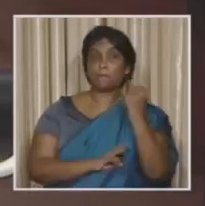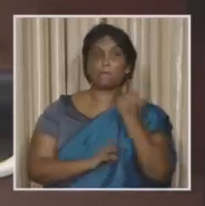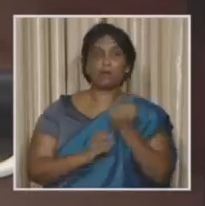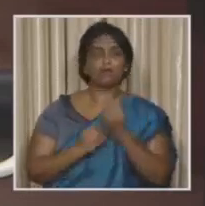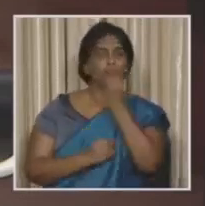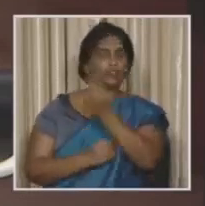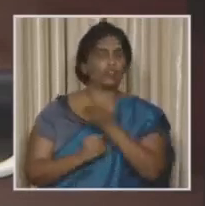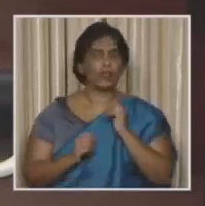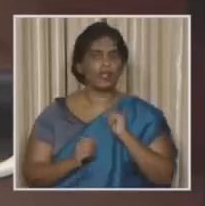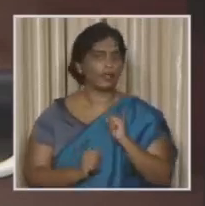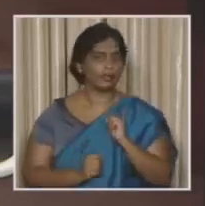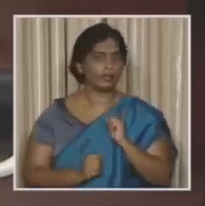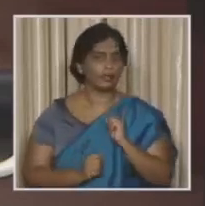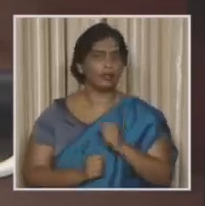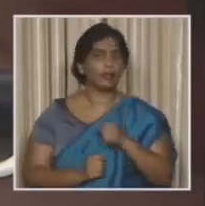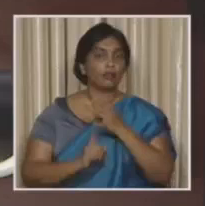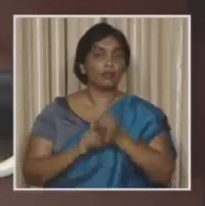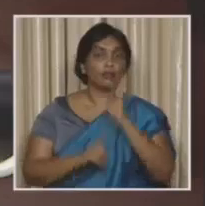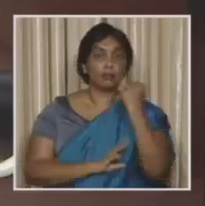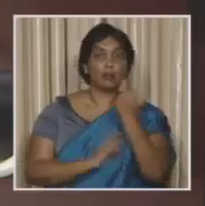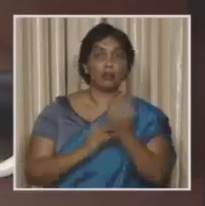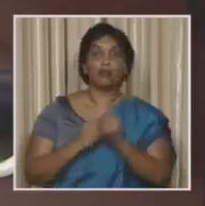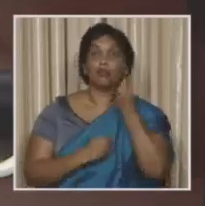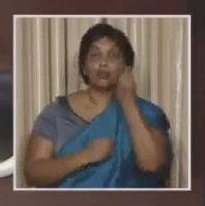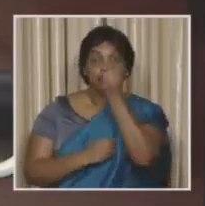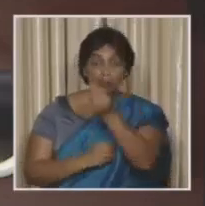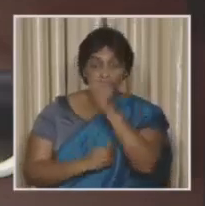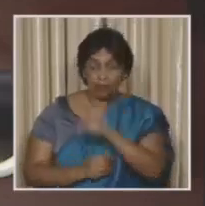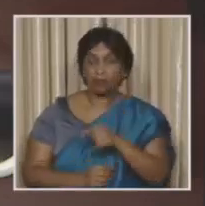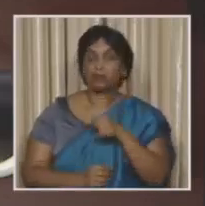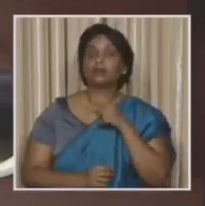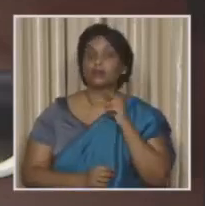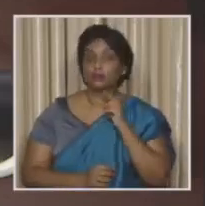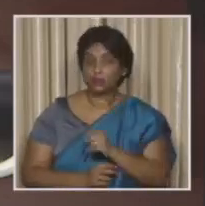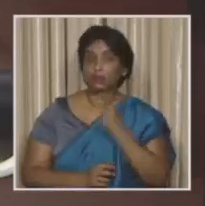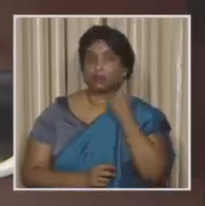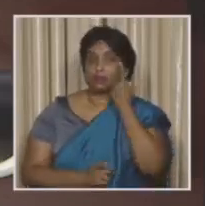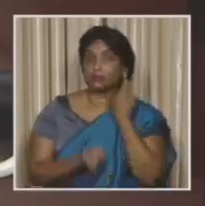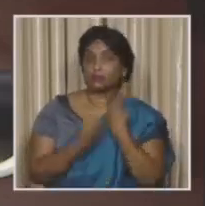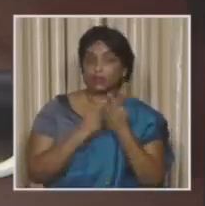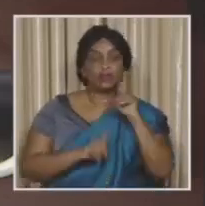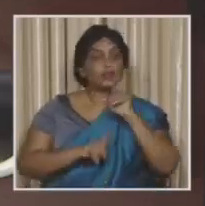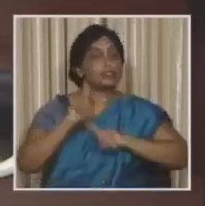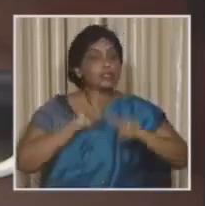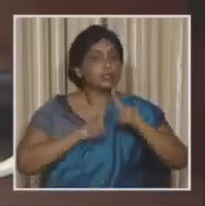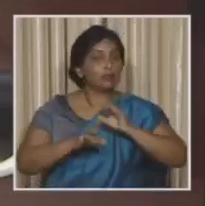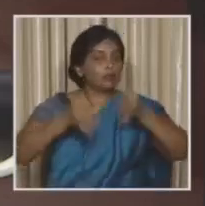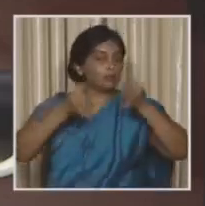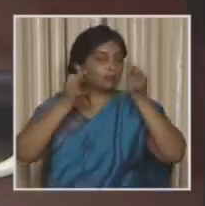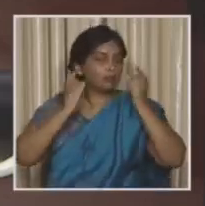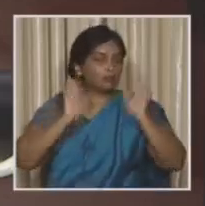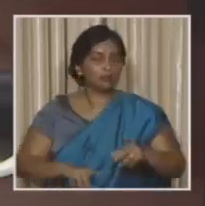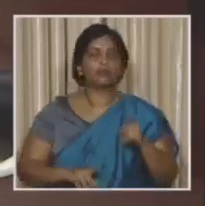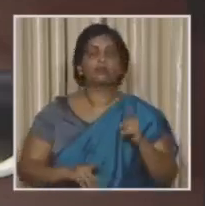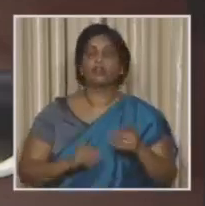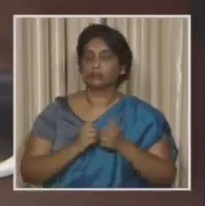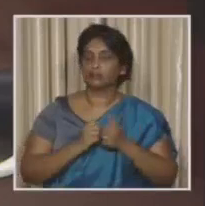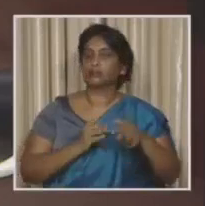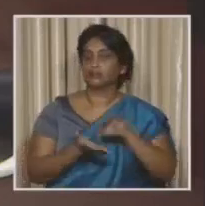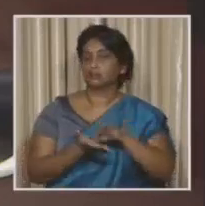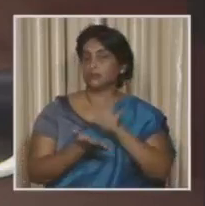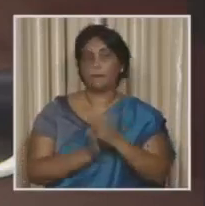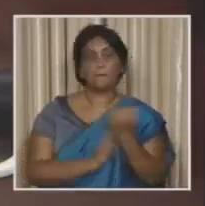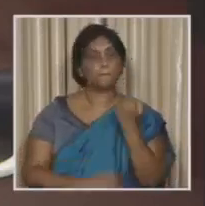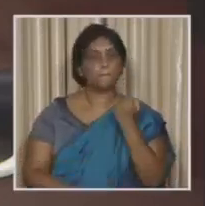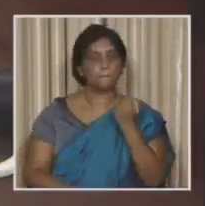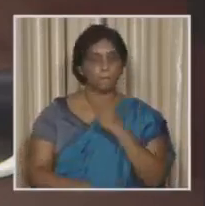කුමකටද? ඔහුට විධායක බලය දීලා තිබෙන්නේ ඒ බුද්ධි සමාලෝචන රැස්වීම නිසි පරිදි පිහිටීම සඳහා ඔහුට බලය දීලා